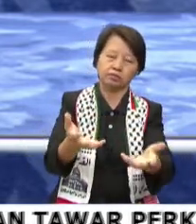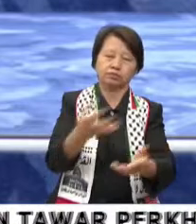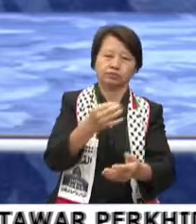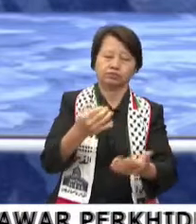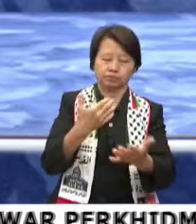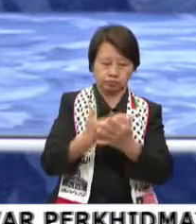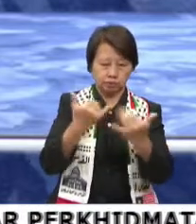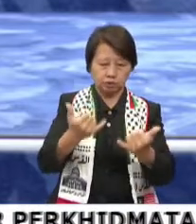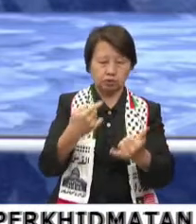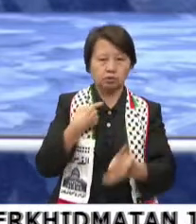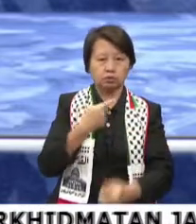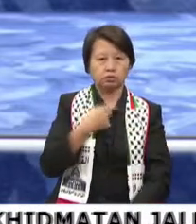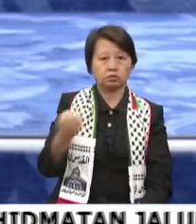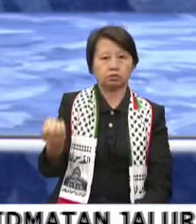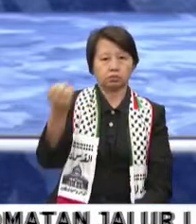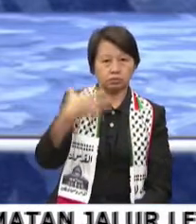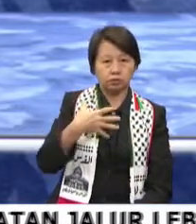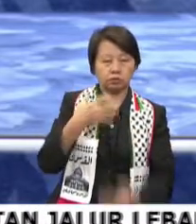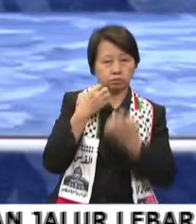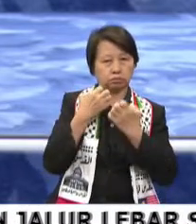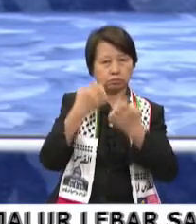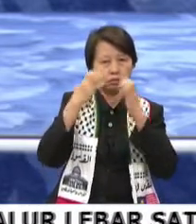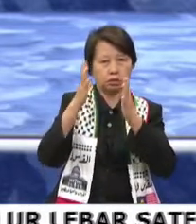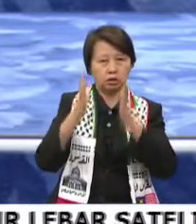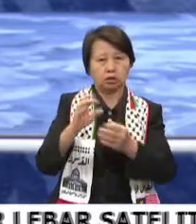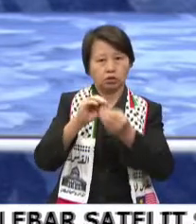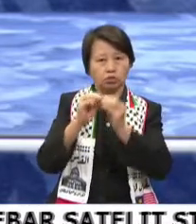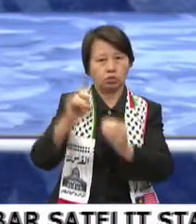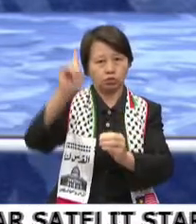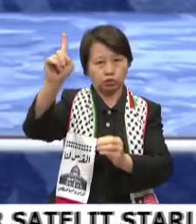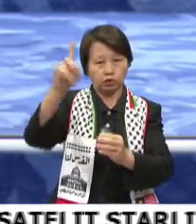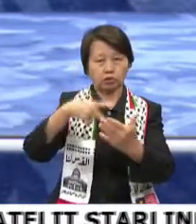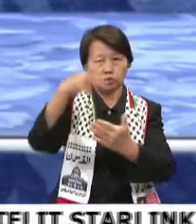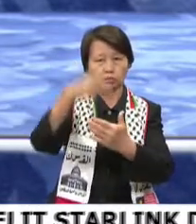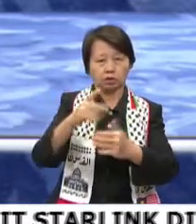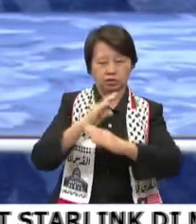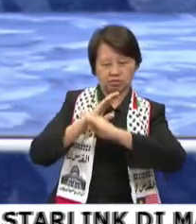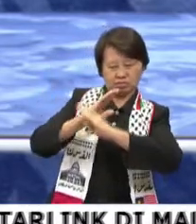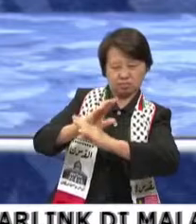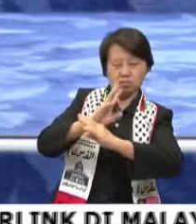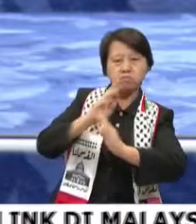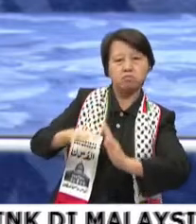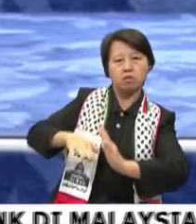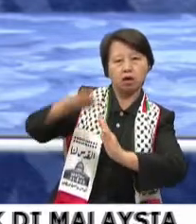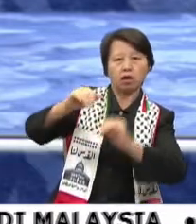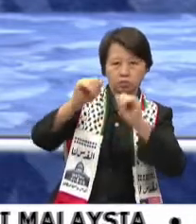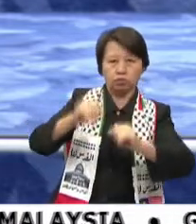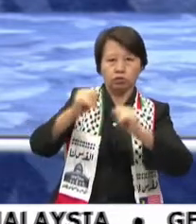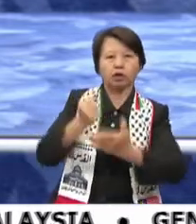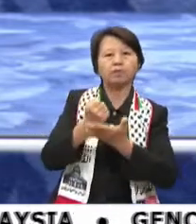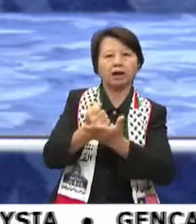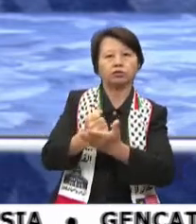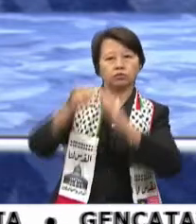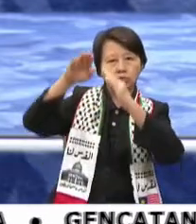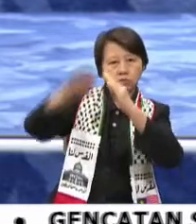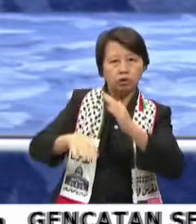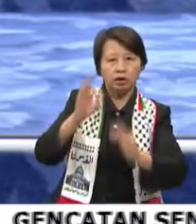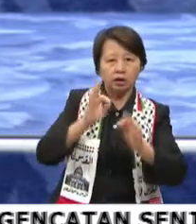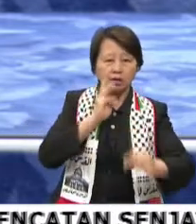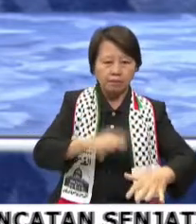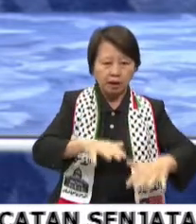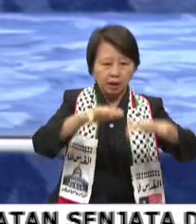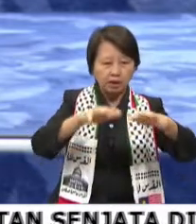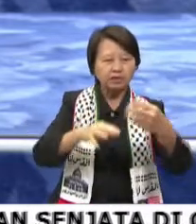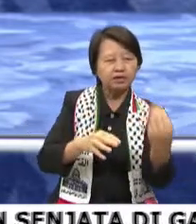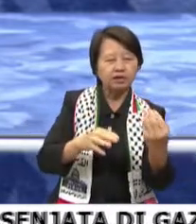setakatnya kita diberitahu oleh para expert nombor satu program tempatan banjir ini boleh mengurangkan kalau banjir kecil-kecil beberapa